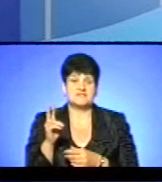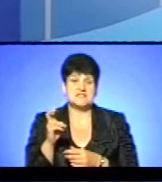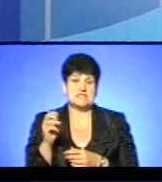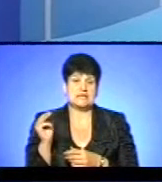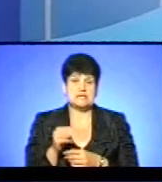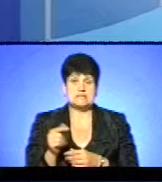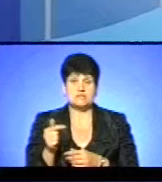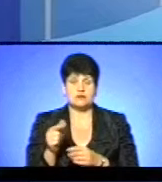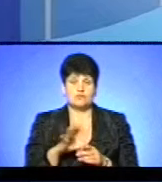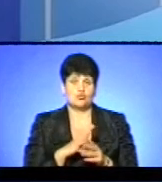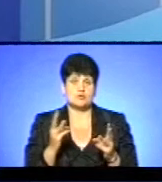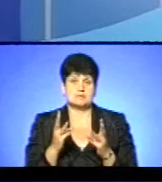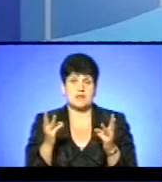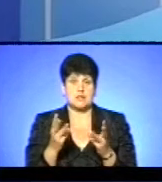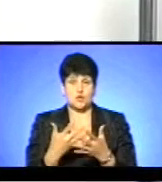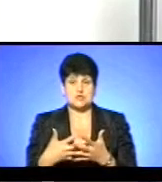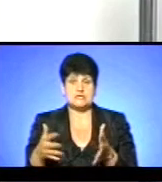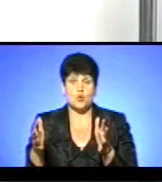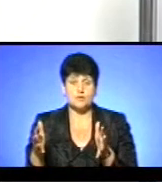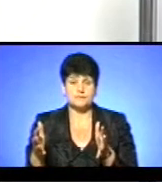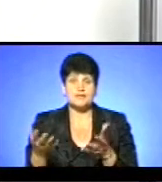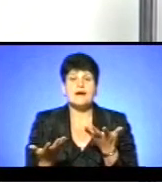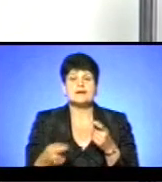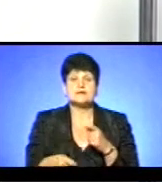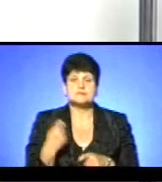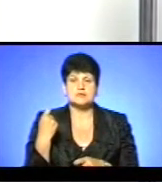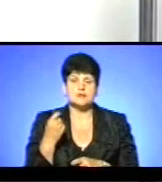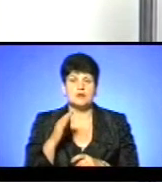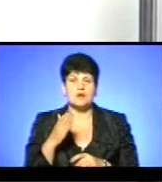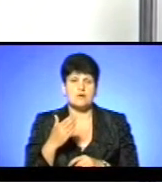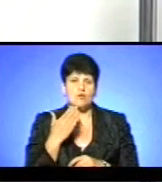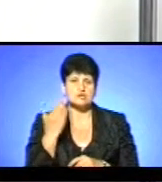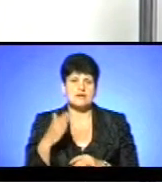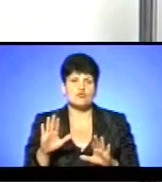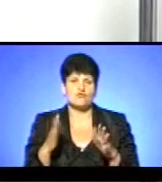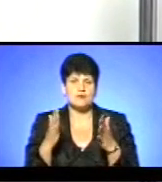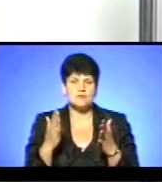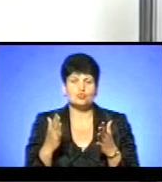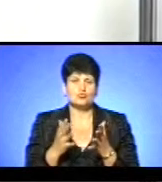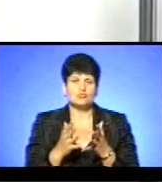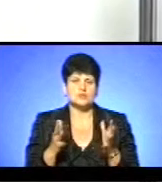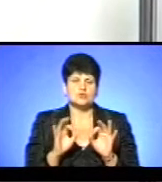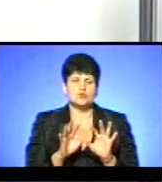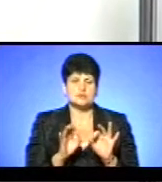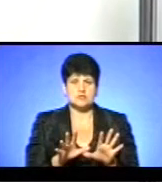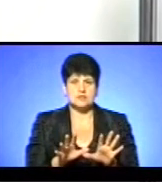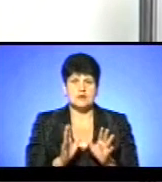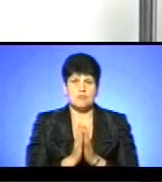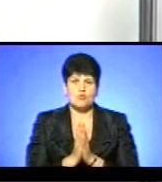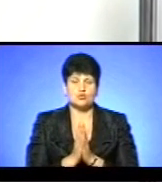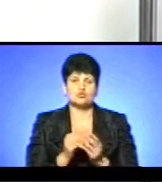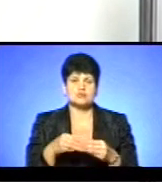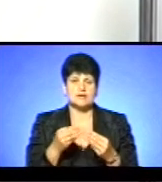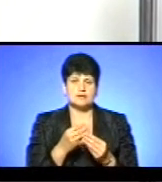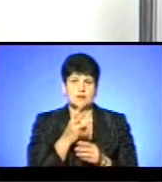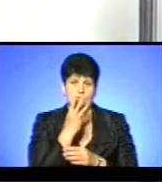гривень було спалено з тих сіток. А які збитки щодо останнього випадку браконьєрства, розкажіть більше. А я попрошу режисера дати нам можливість